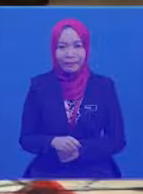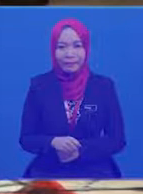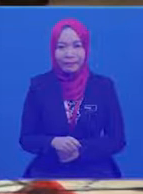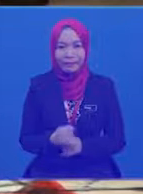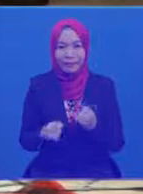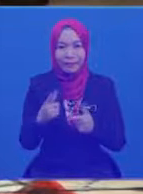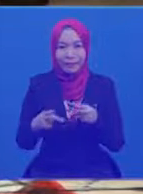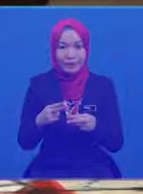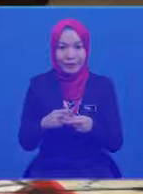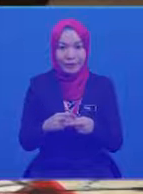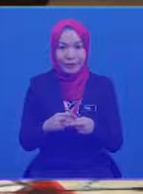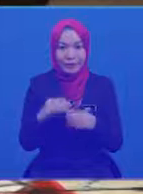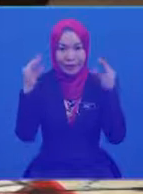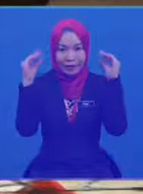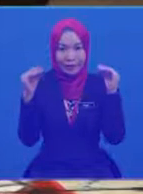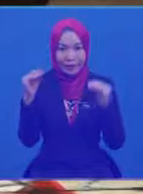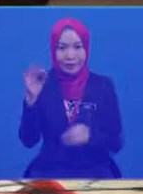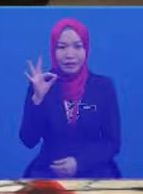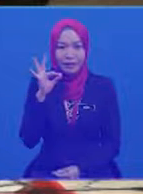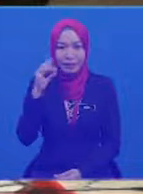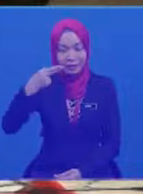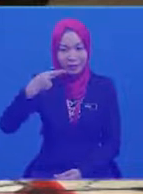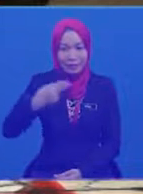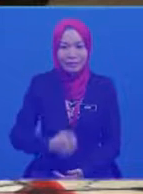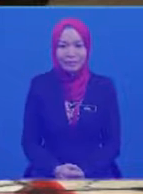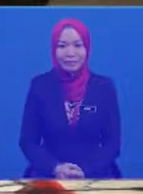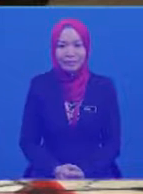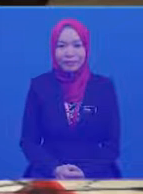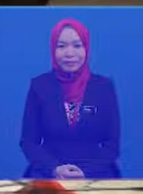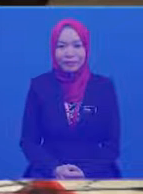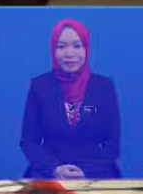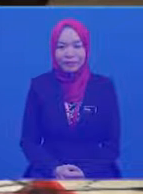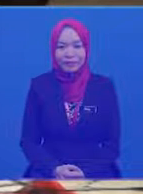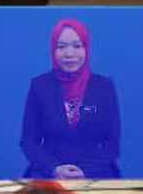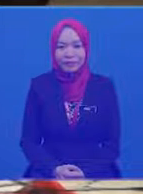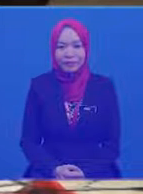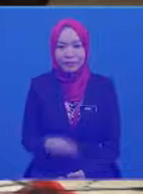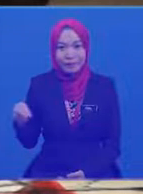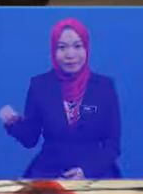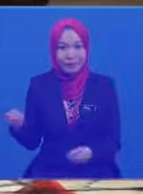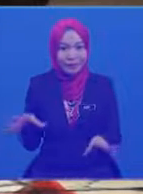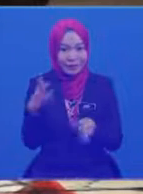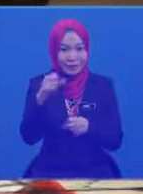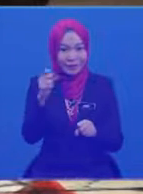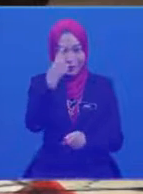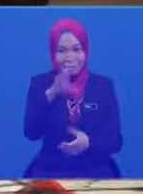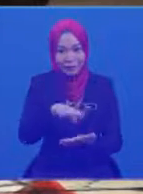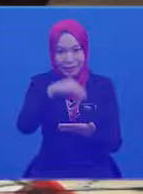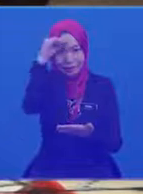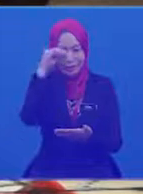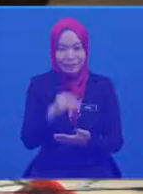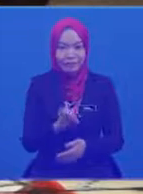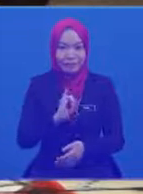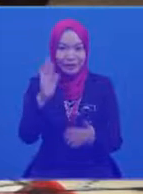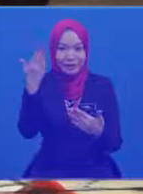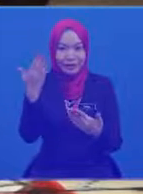Isyarat nama cikgu ialah FH. Murid-murid dah bersedia untuk belajar? Cikgu